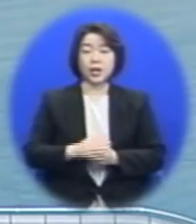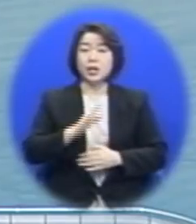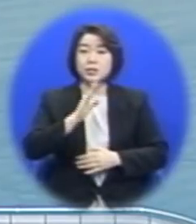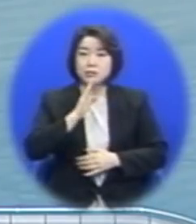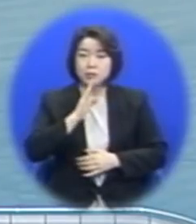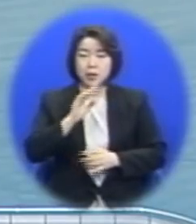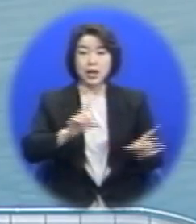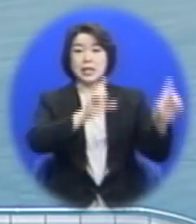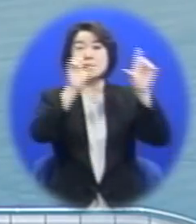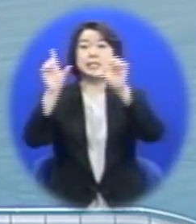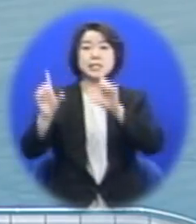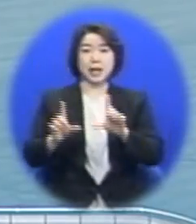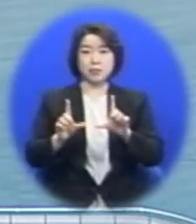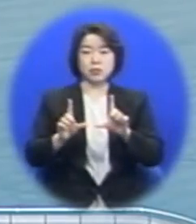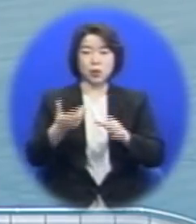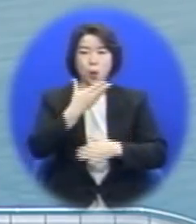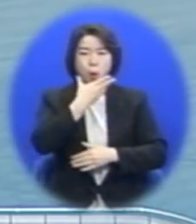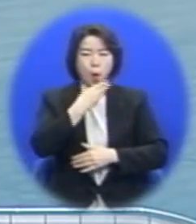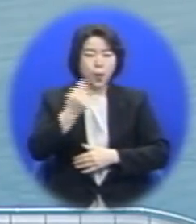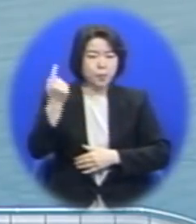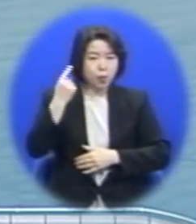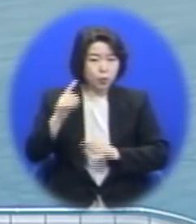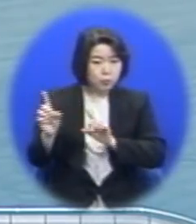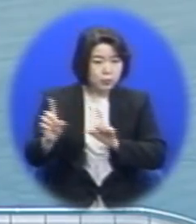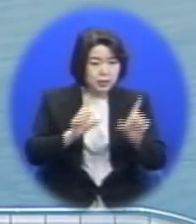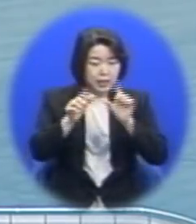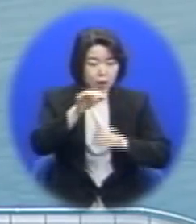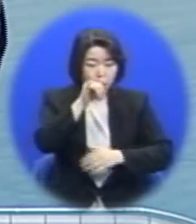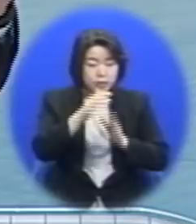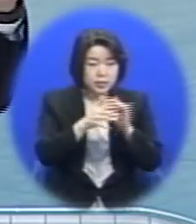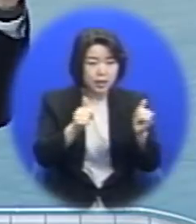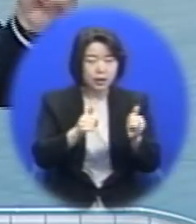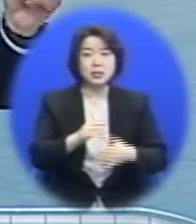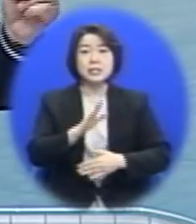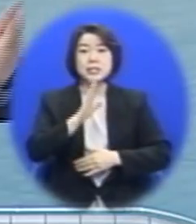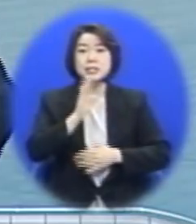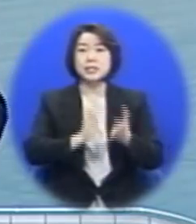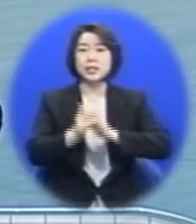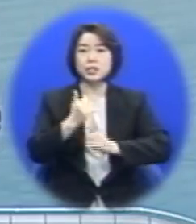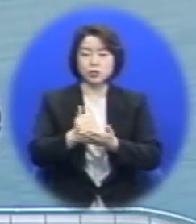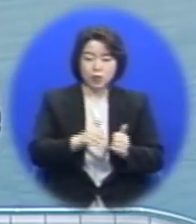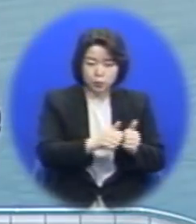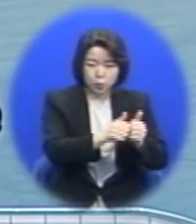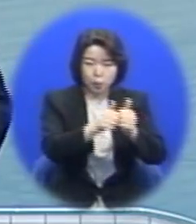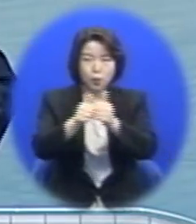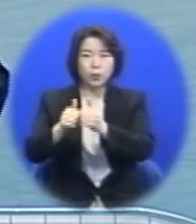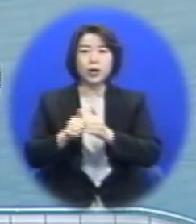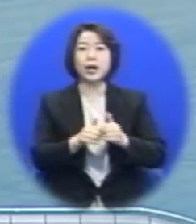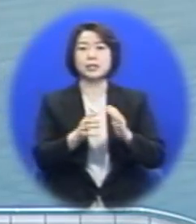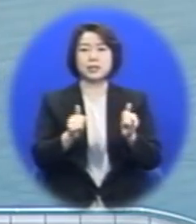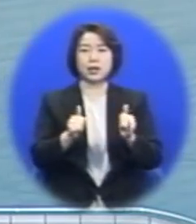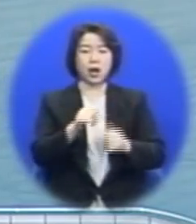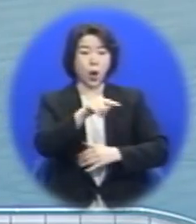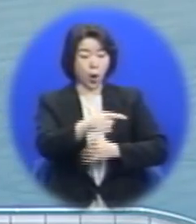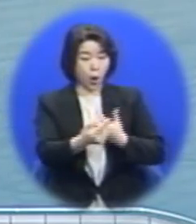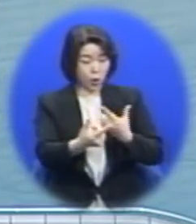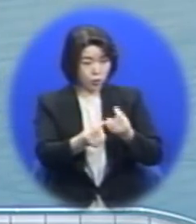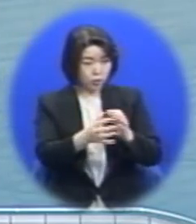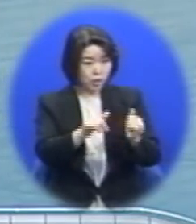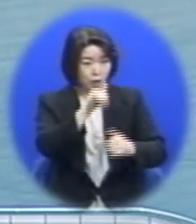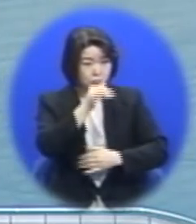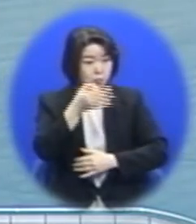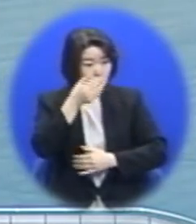정말 삶으로 복음을 살아내는 사람, 진짜 예수님과 동행하는 사람, 그런 사람이 있으면